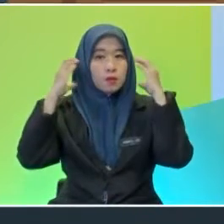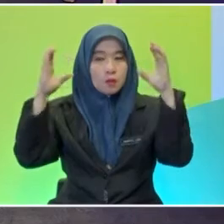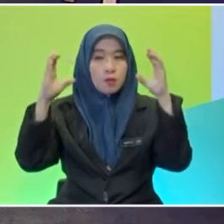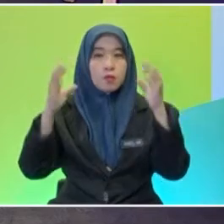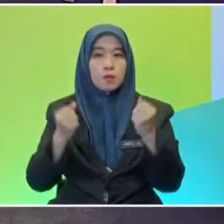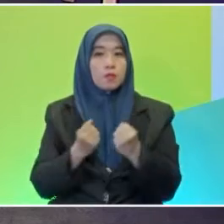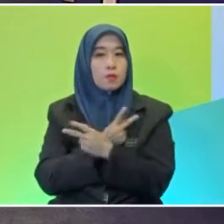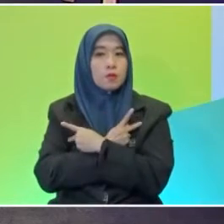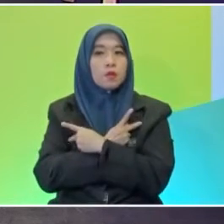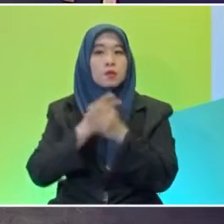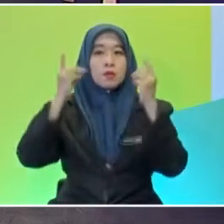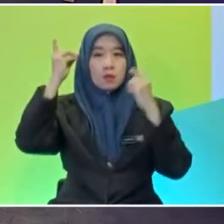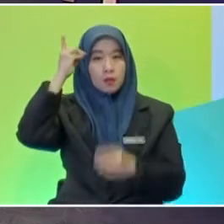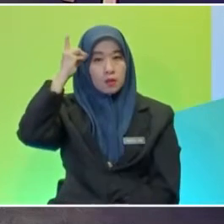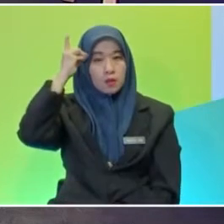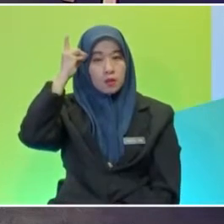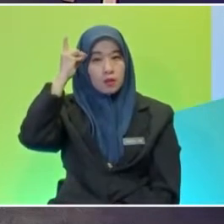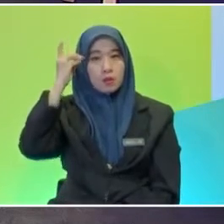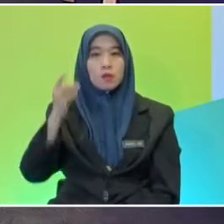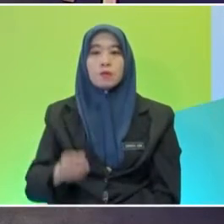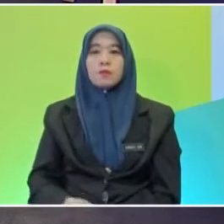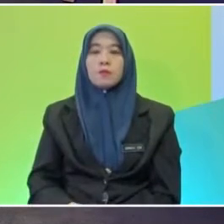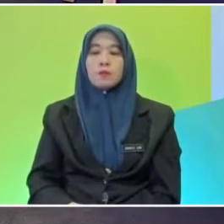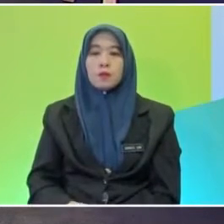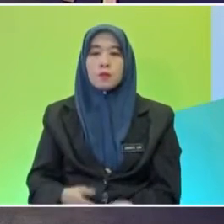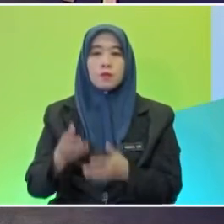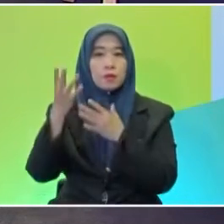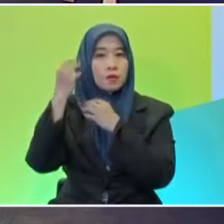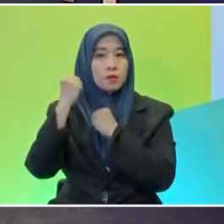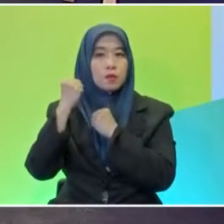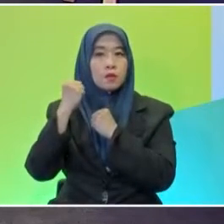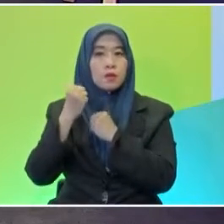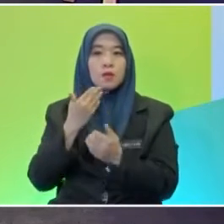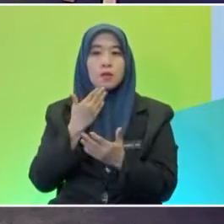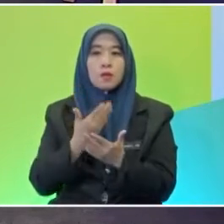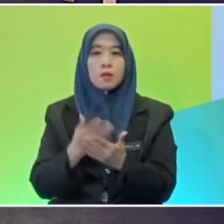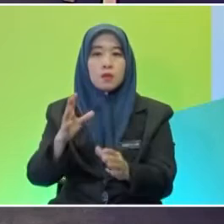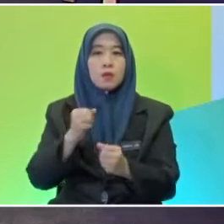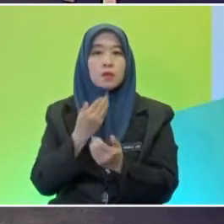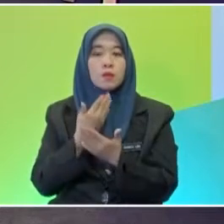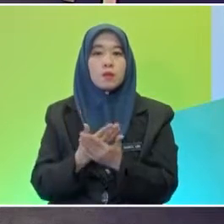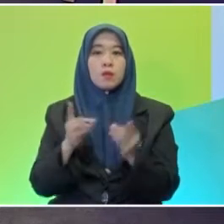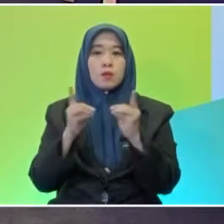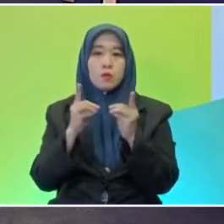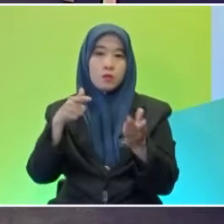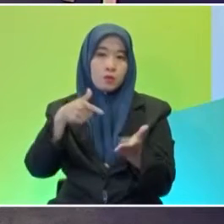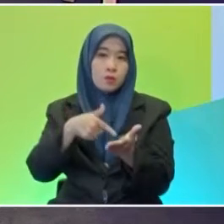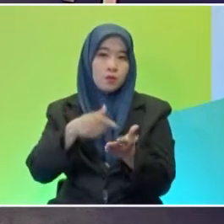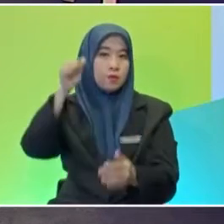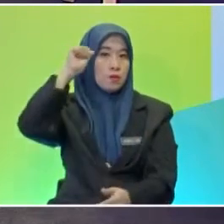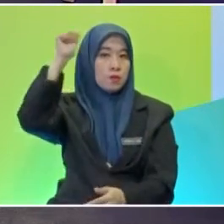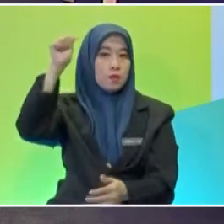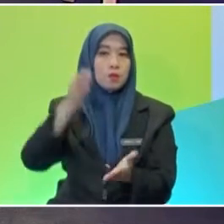sama-sama dan semoga bermanfaat untuk pembelajaran kita pada hari ini semoga berjumpa lagi saya Deen Assalammualaikum terus